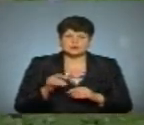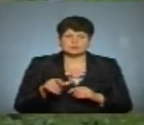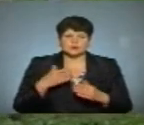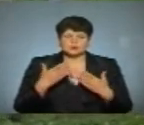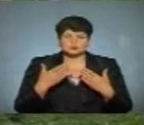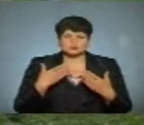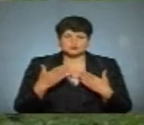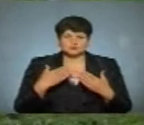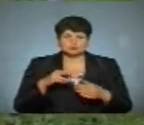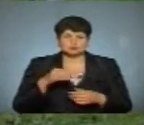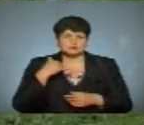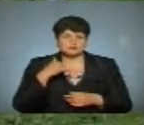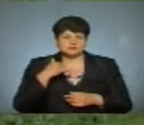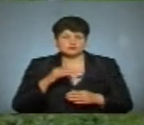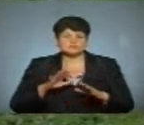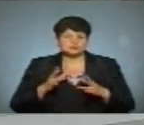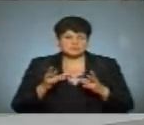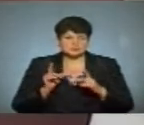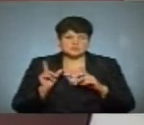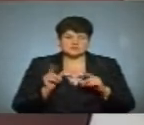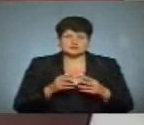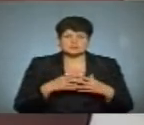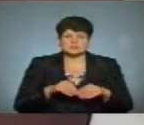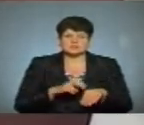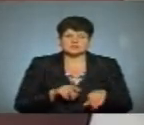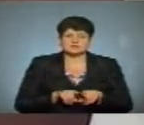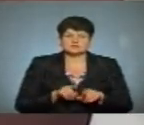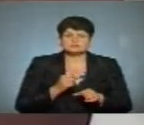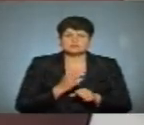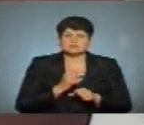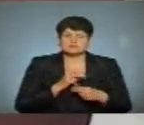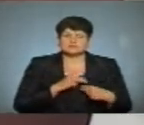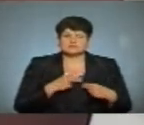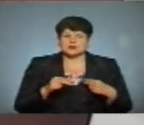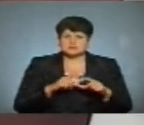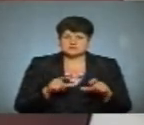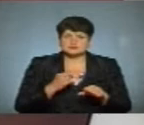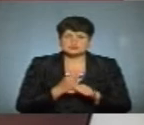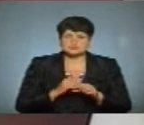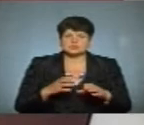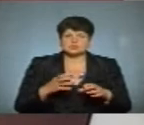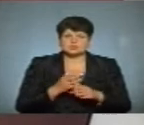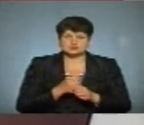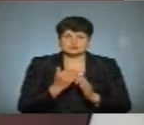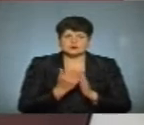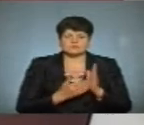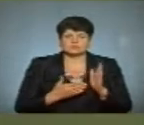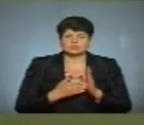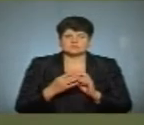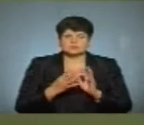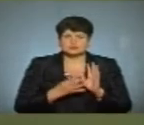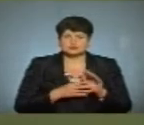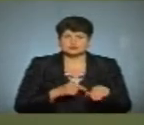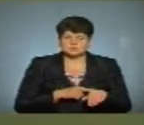у разі потреби до них виїжджає сімейний лікар. Також магазини працюють за скороченим графіком до 19-ї години.